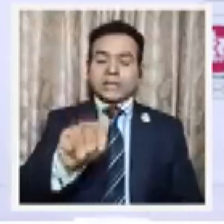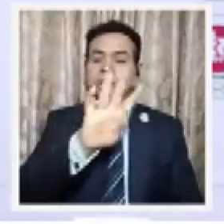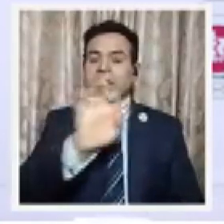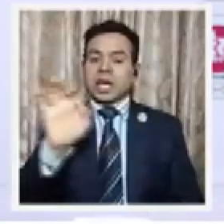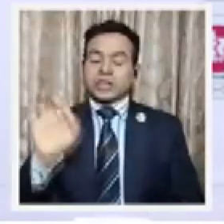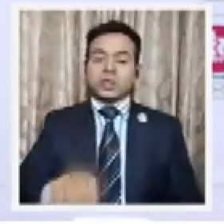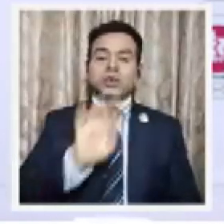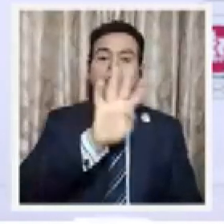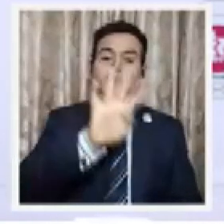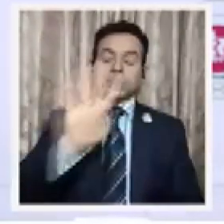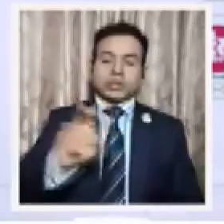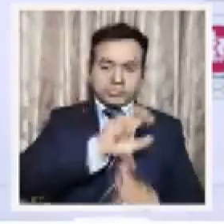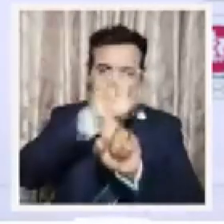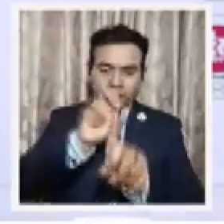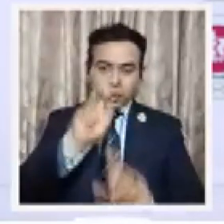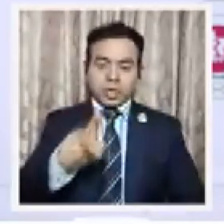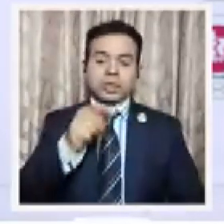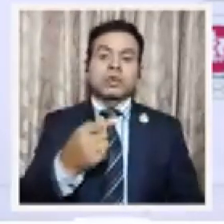এ পর্যন্ত স্ক্রিনিং করা হয়েছে